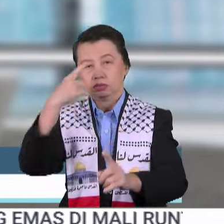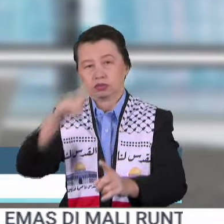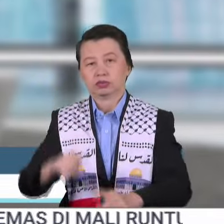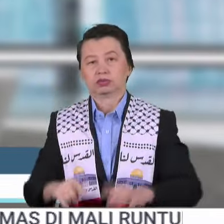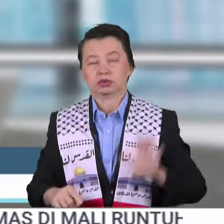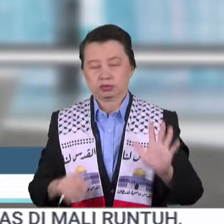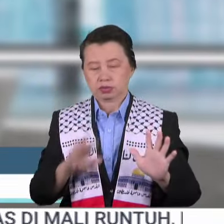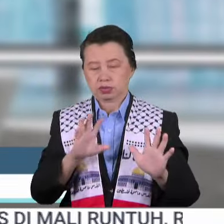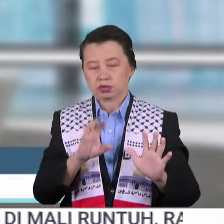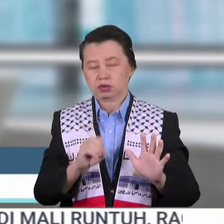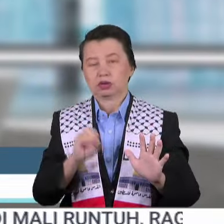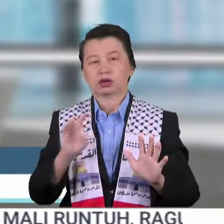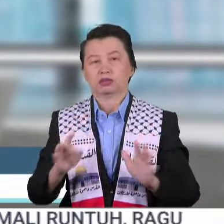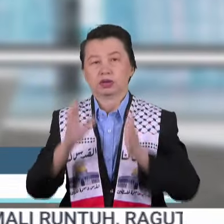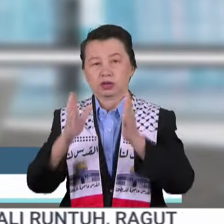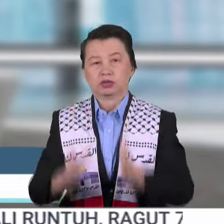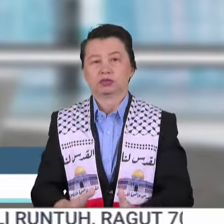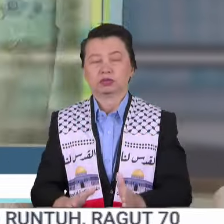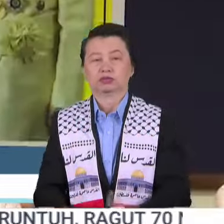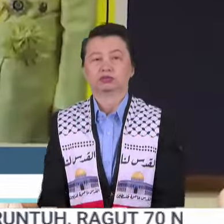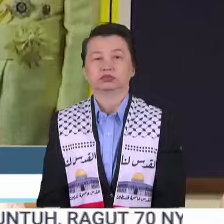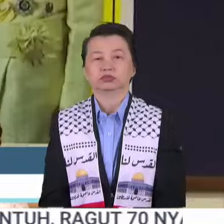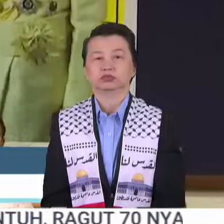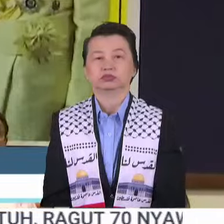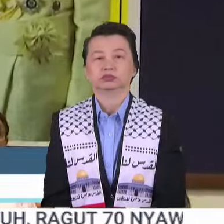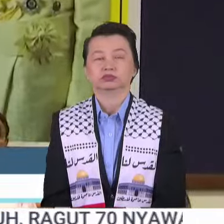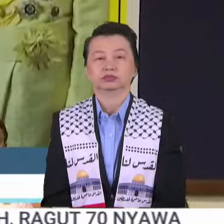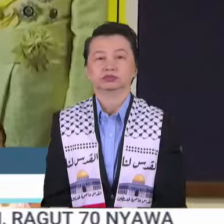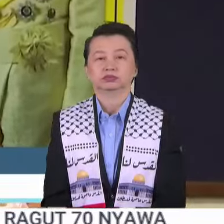buat 508 penduduk terjejas.